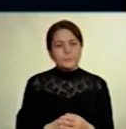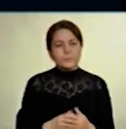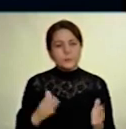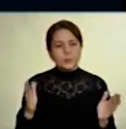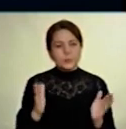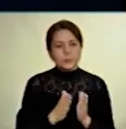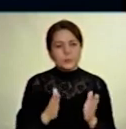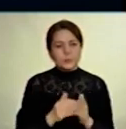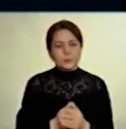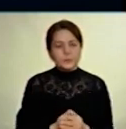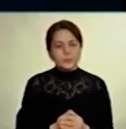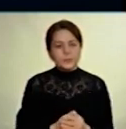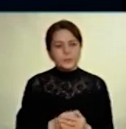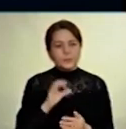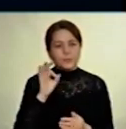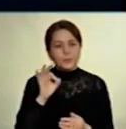kichik